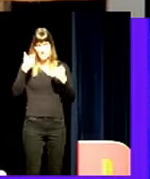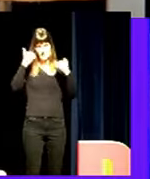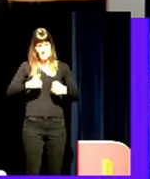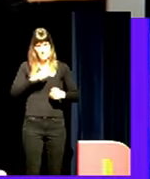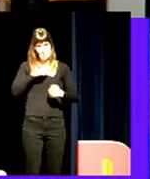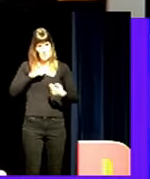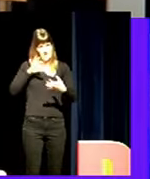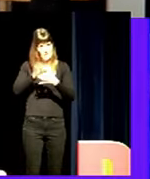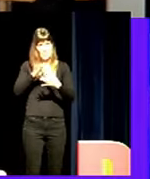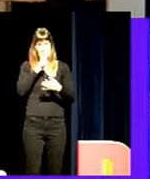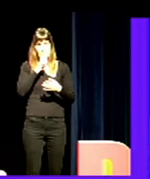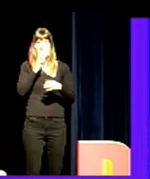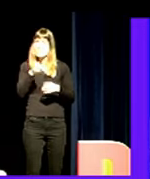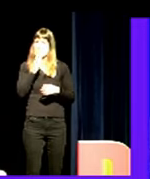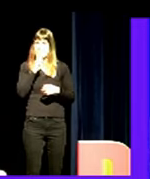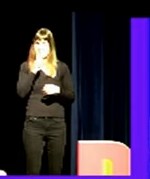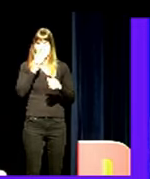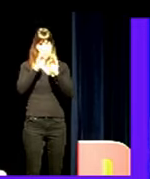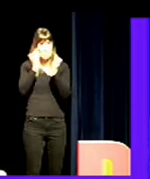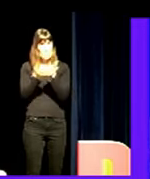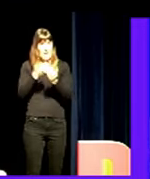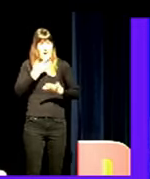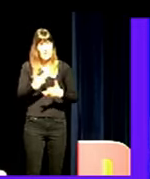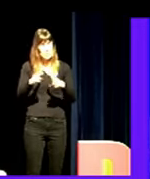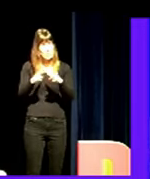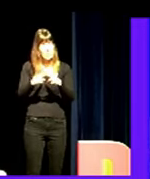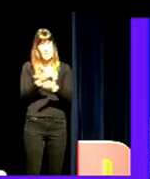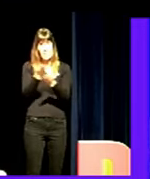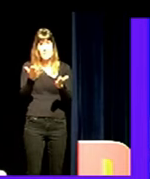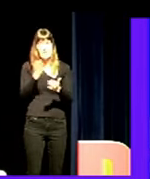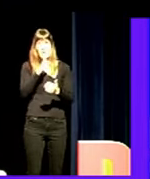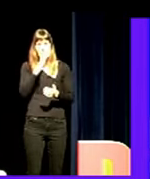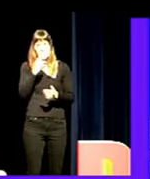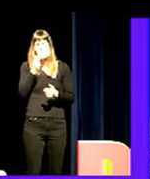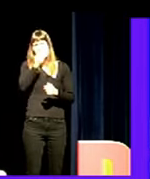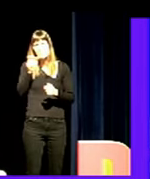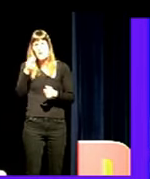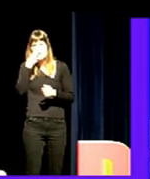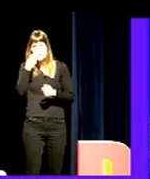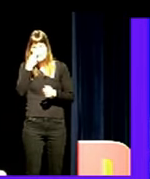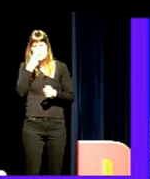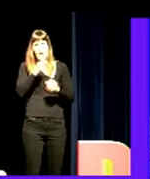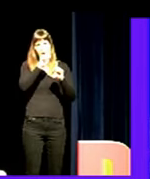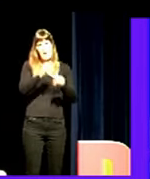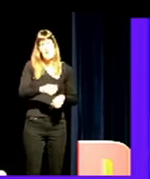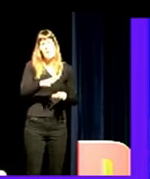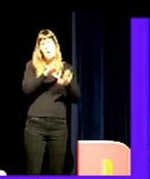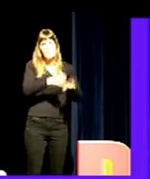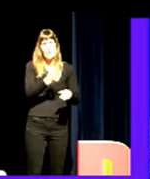mundu baten, non, azken finean, badaude interes asko, irigongo dira itez, kapitalistak.